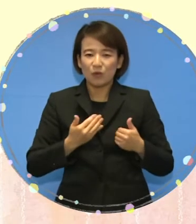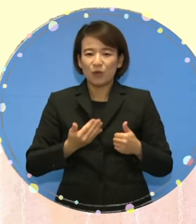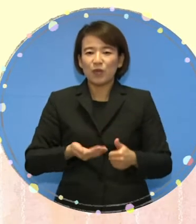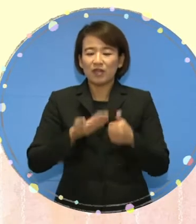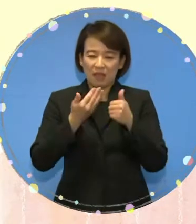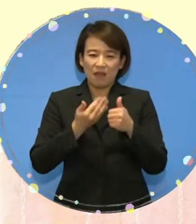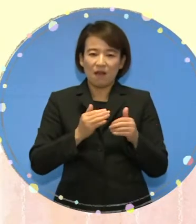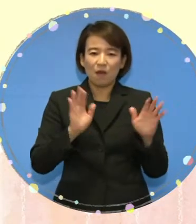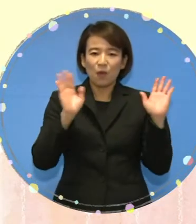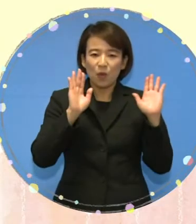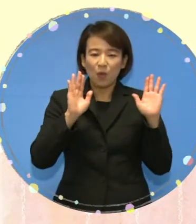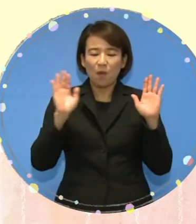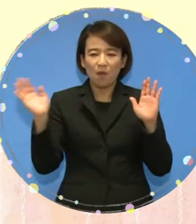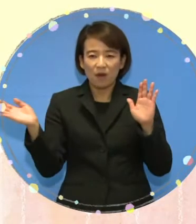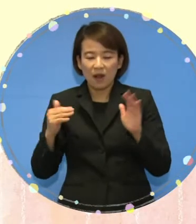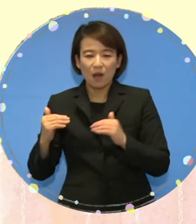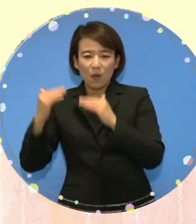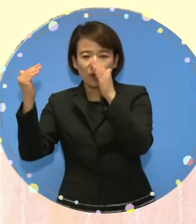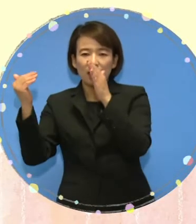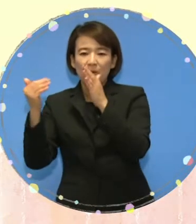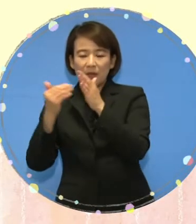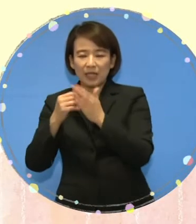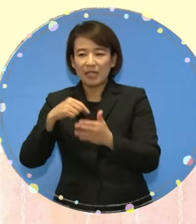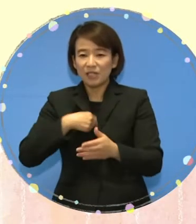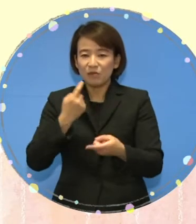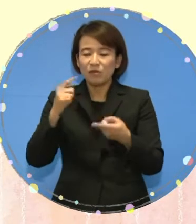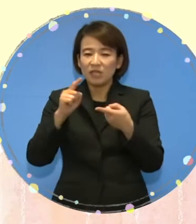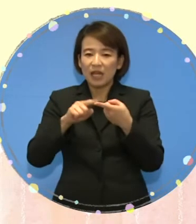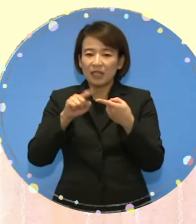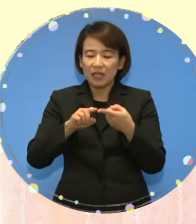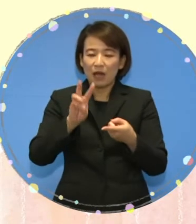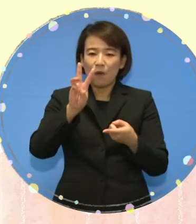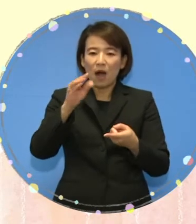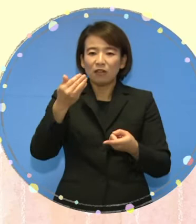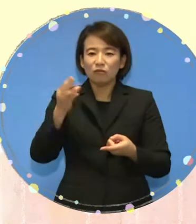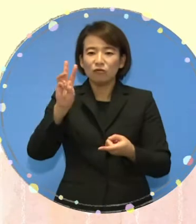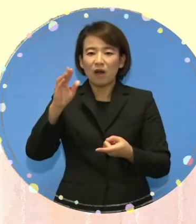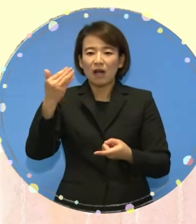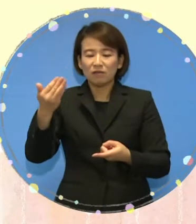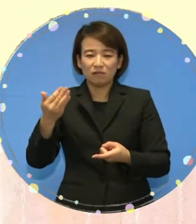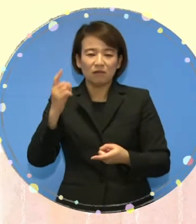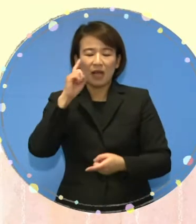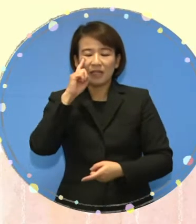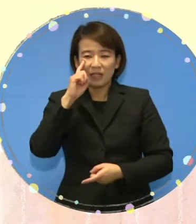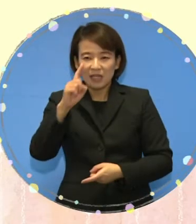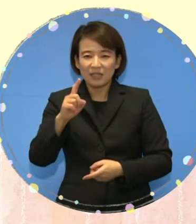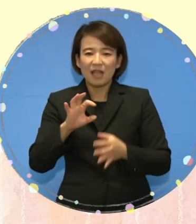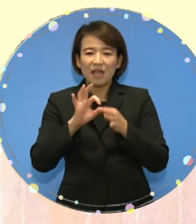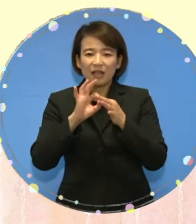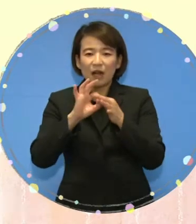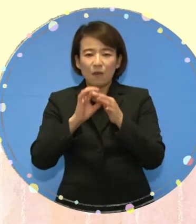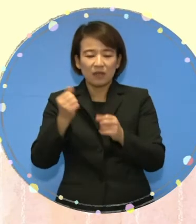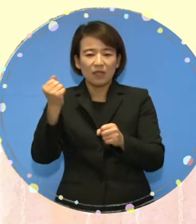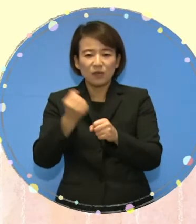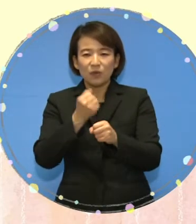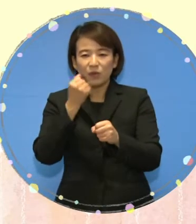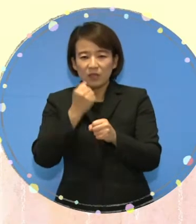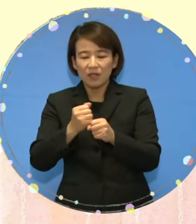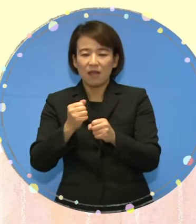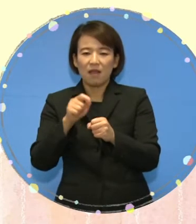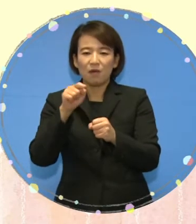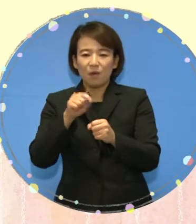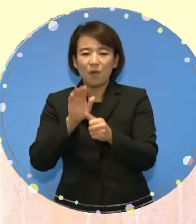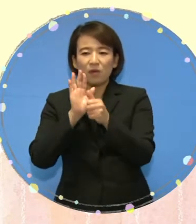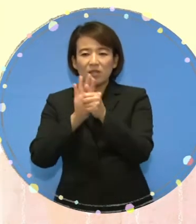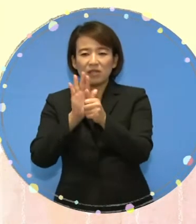子どもから大人まで自分にとってのワクワクを発見し関わり想像することができるまた